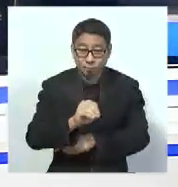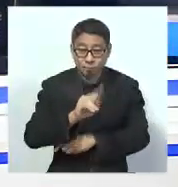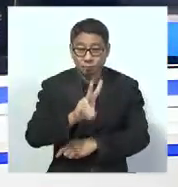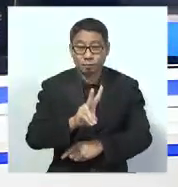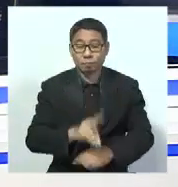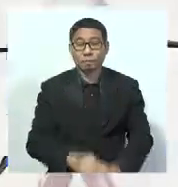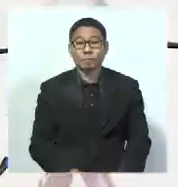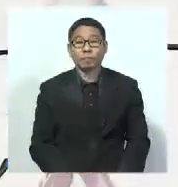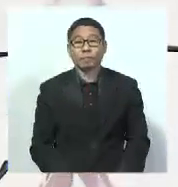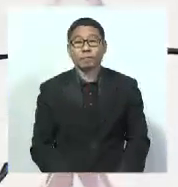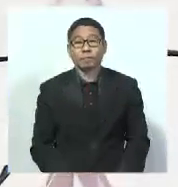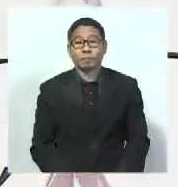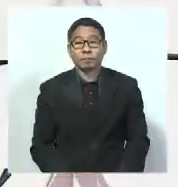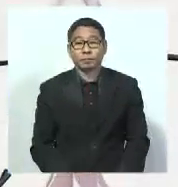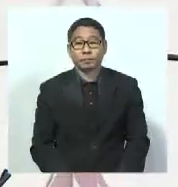องครับ